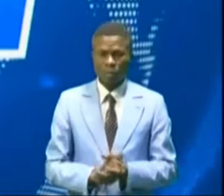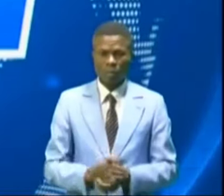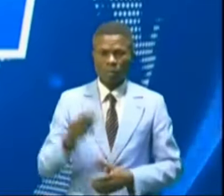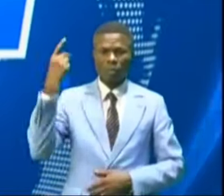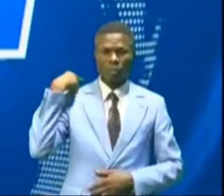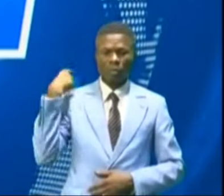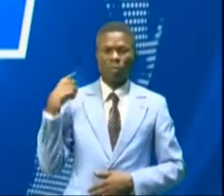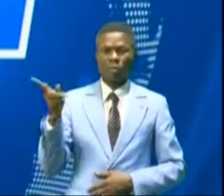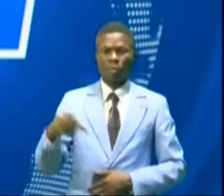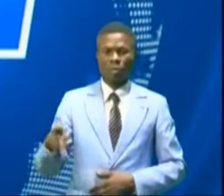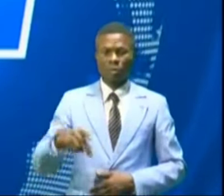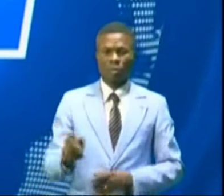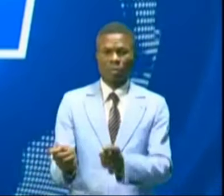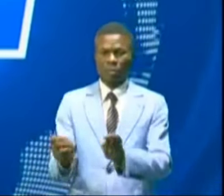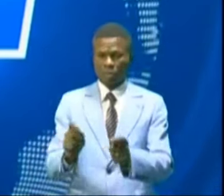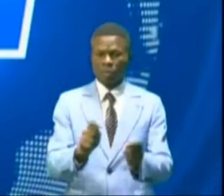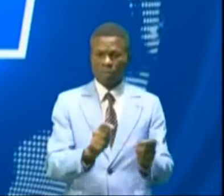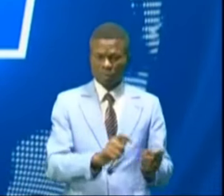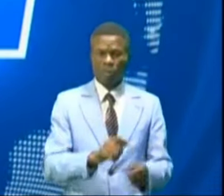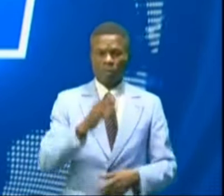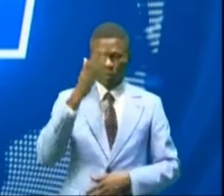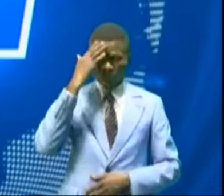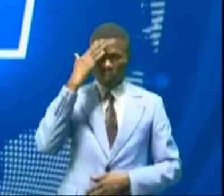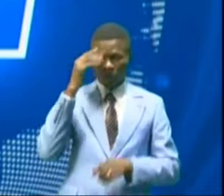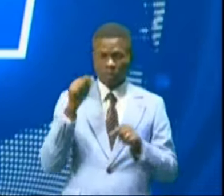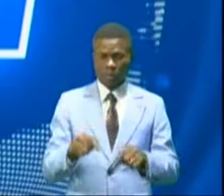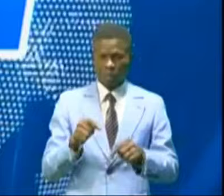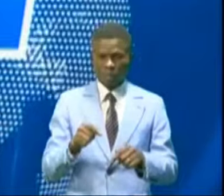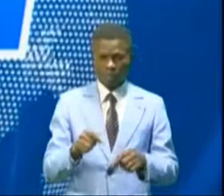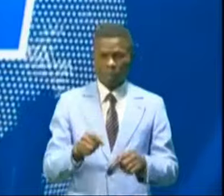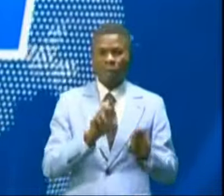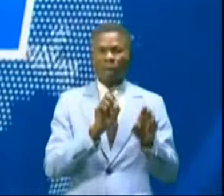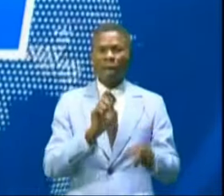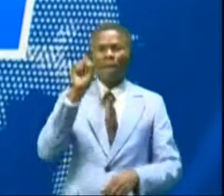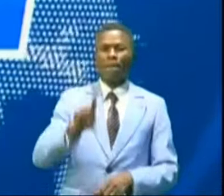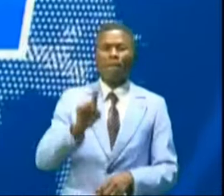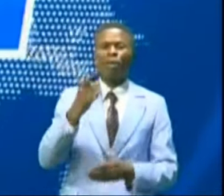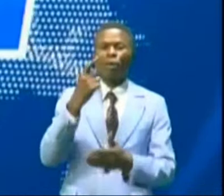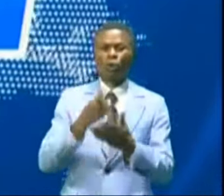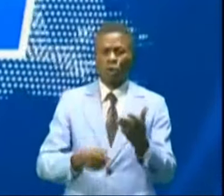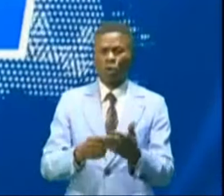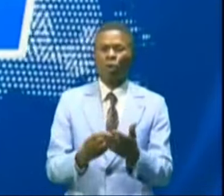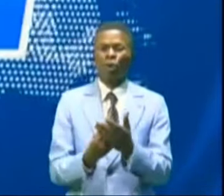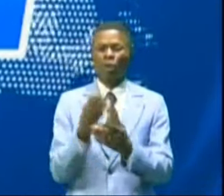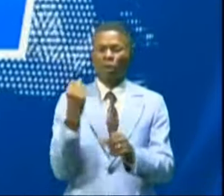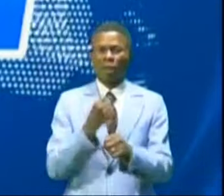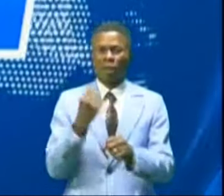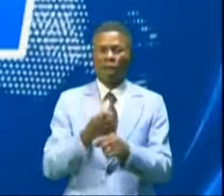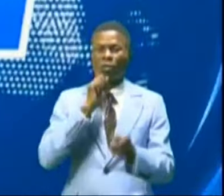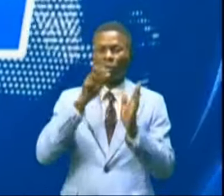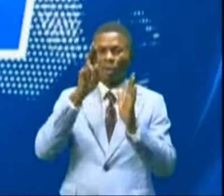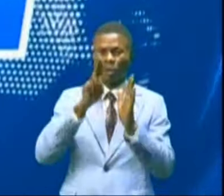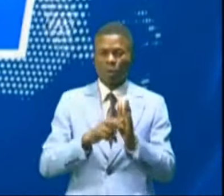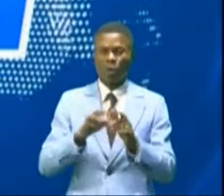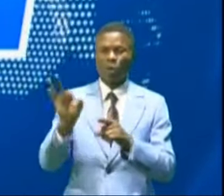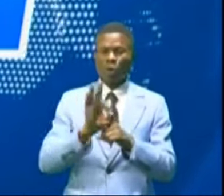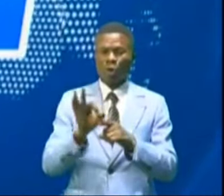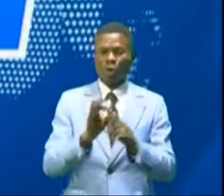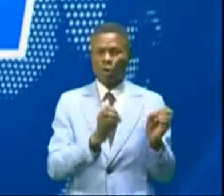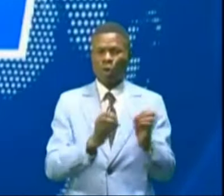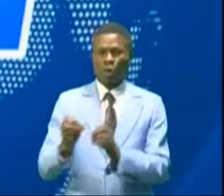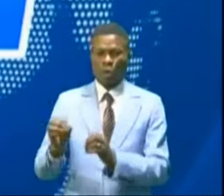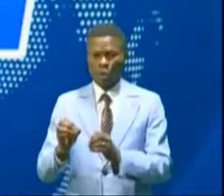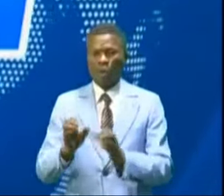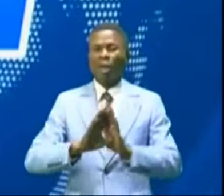Députés provinciaux du Tanganyika savent désormais ce qui les attend en termes de production parlementaire. L'atelier organisé pour